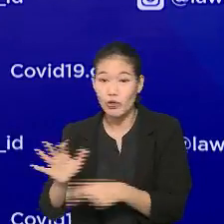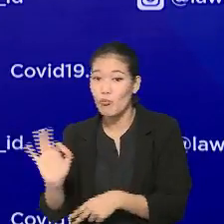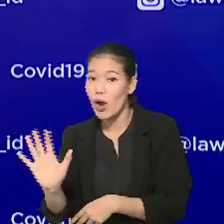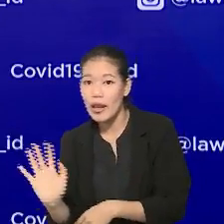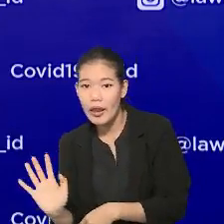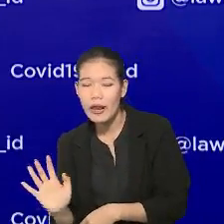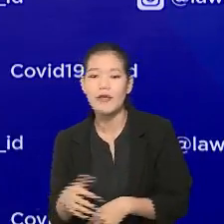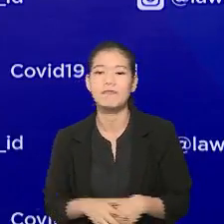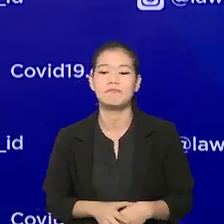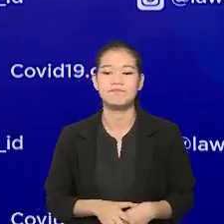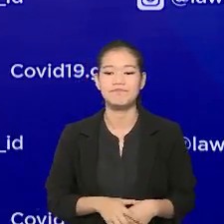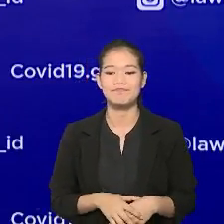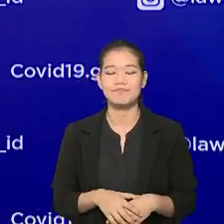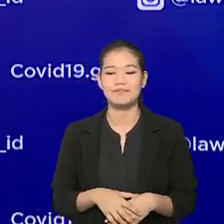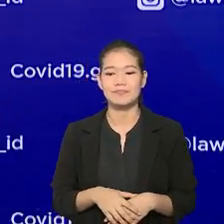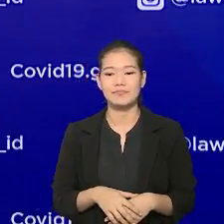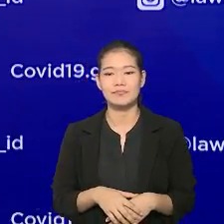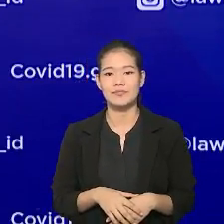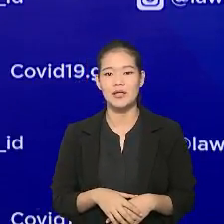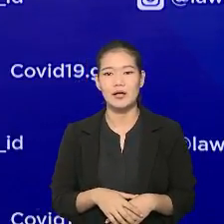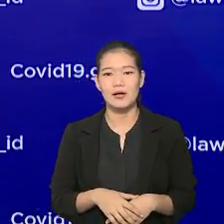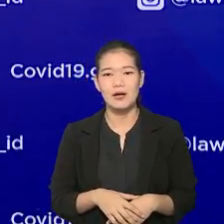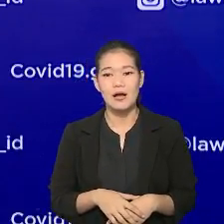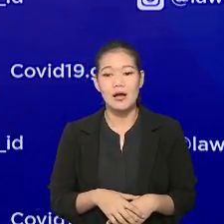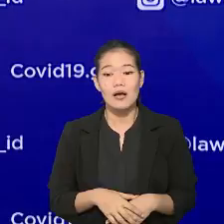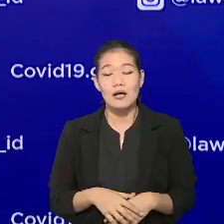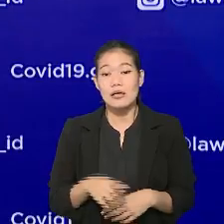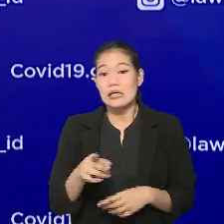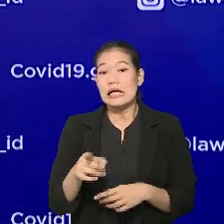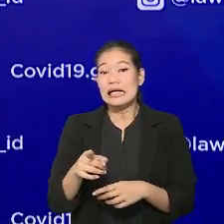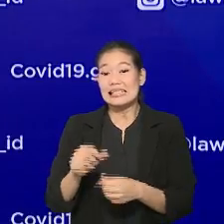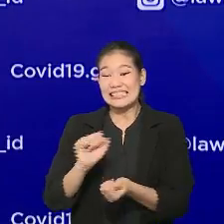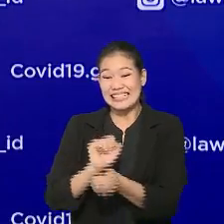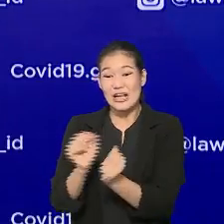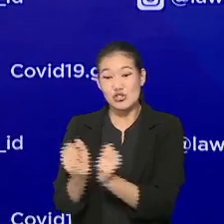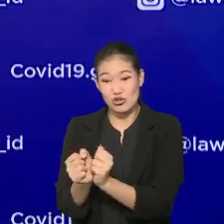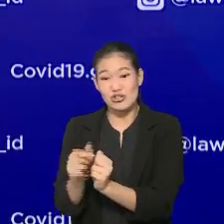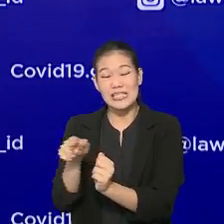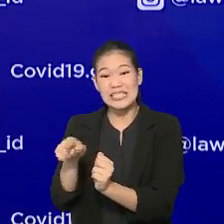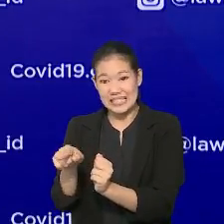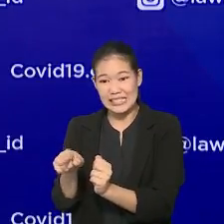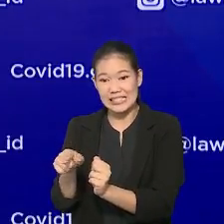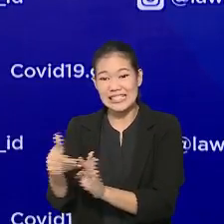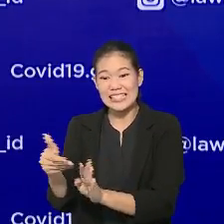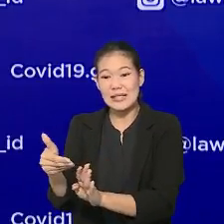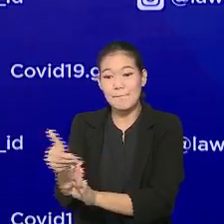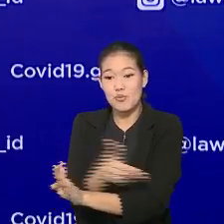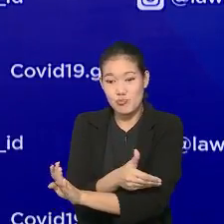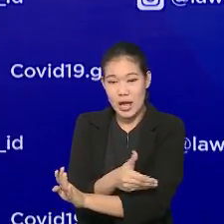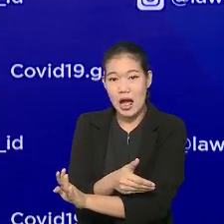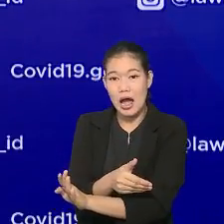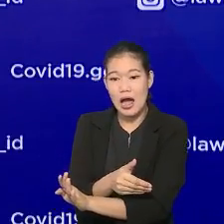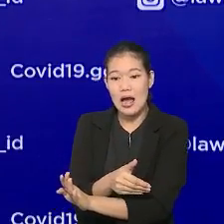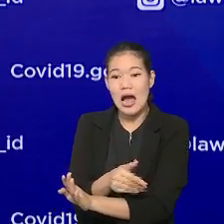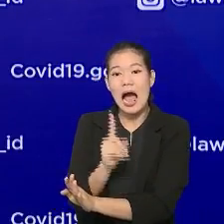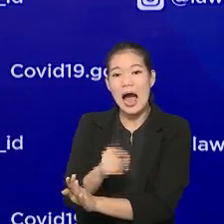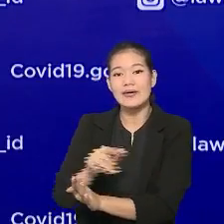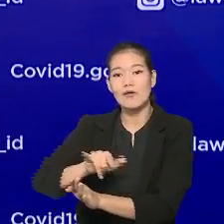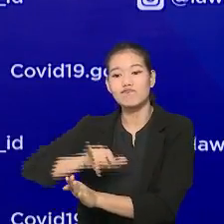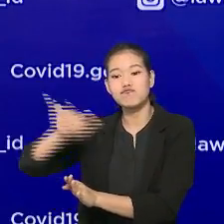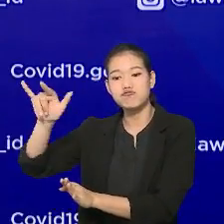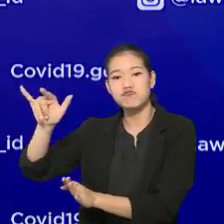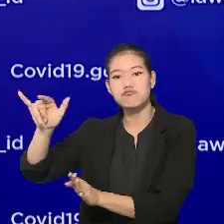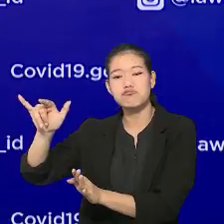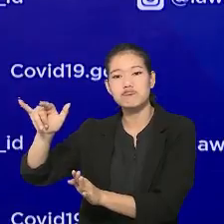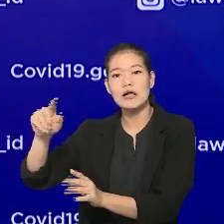Omikron. Diketahui kasus probable ini memiliki riwayat perjalanan di mana satu kasus dari